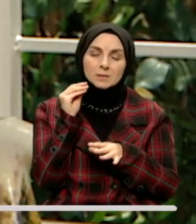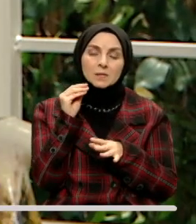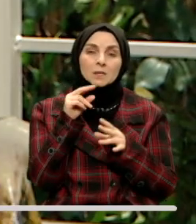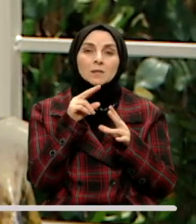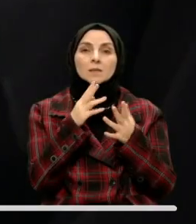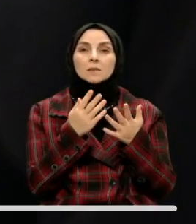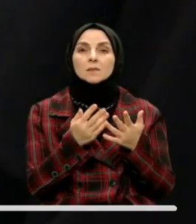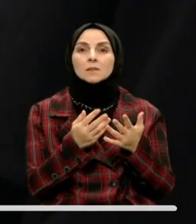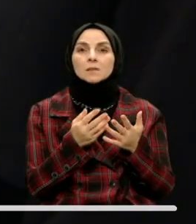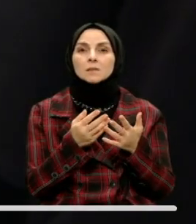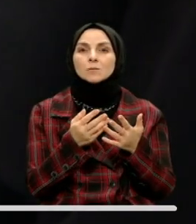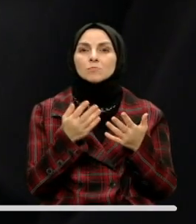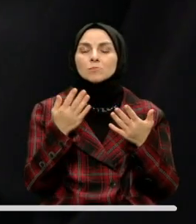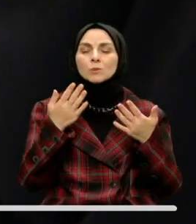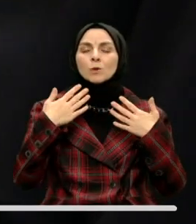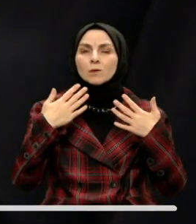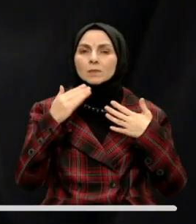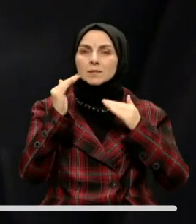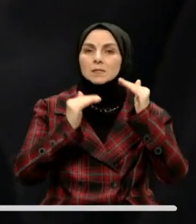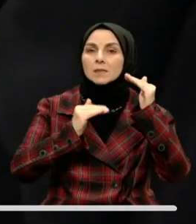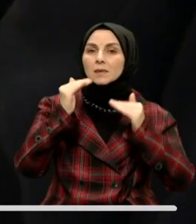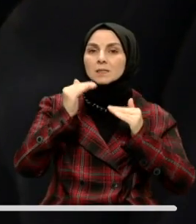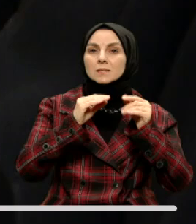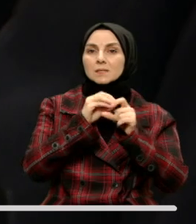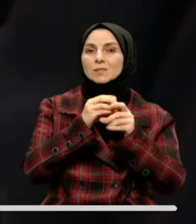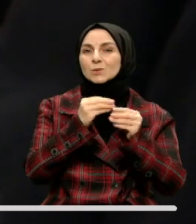için gerçekten kıymetli. Haklısınız.